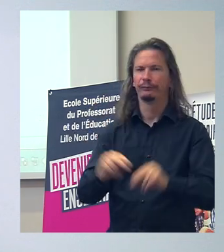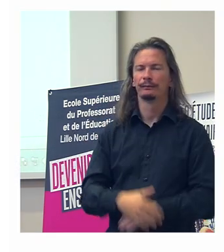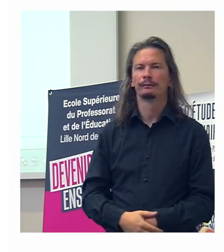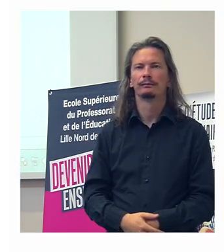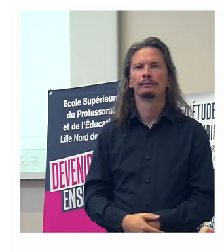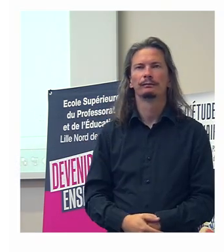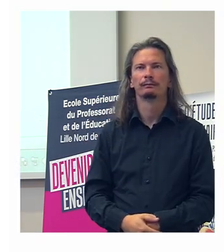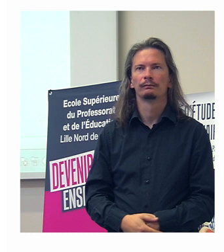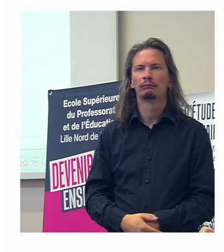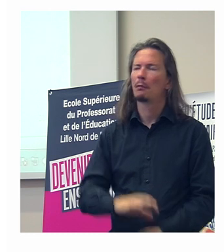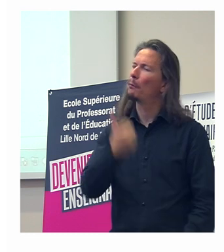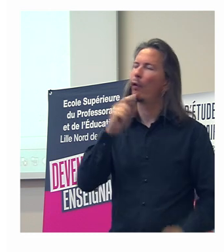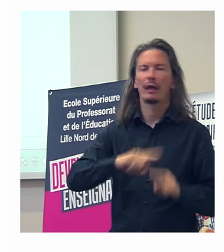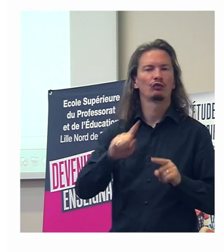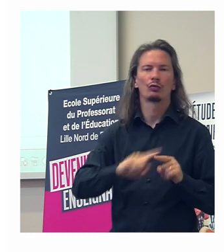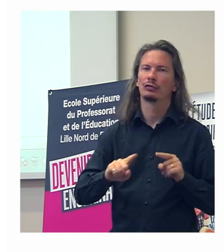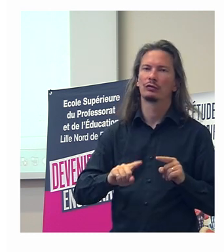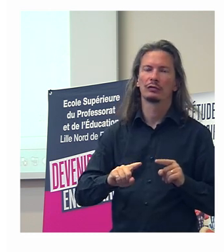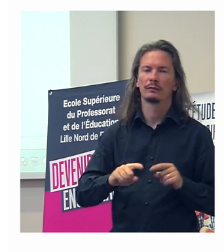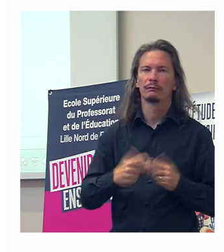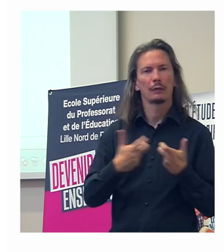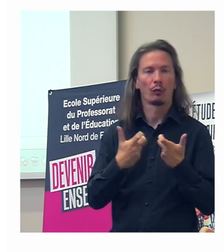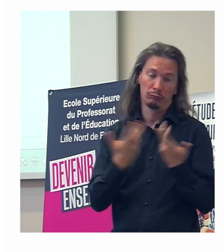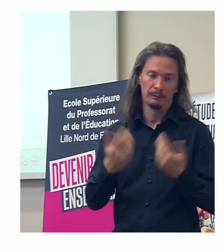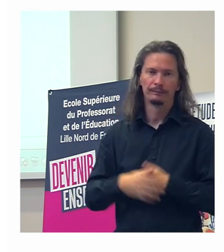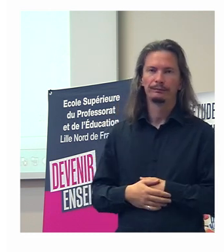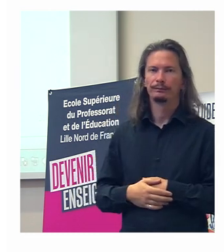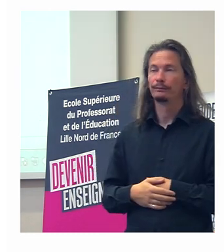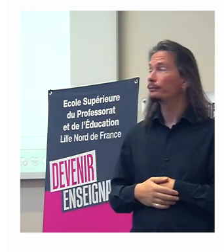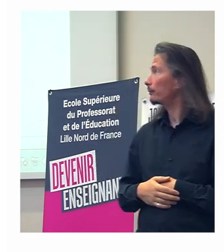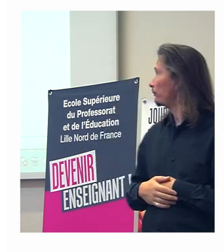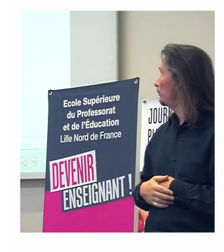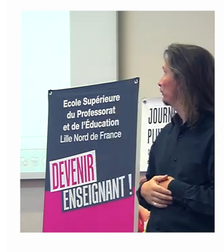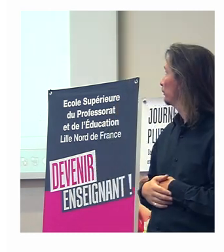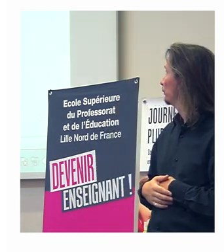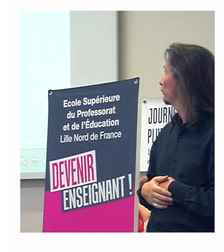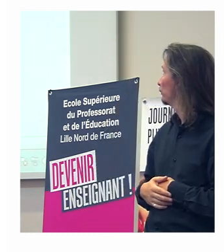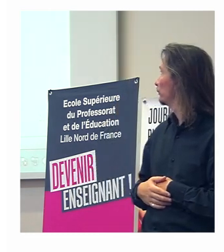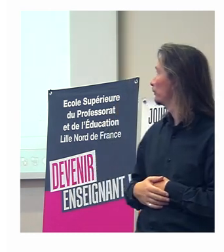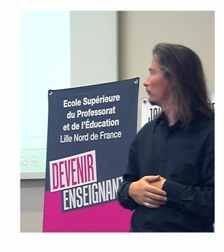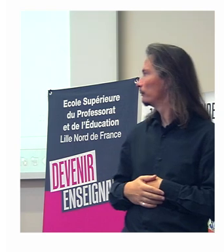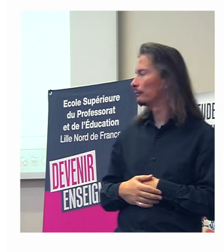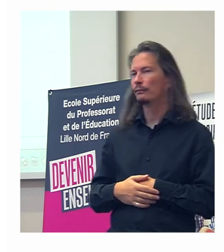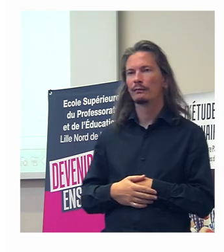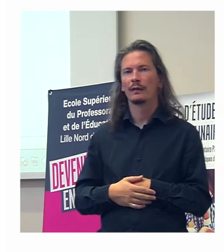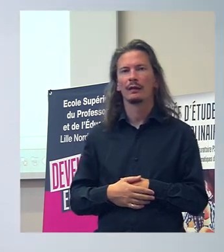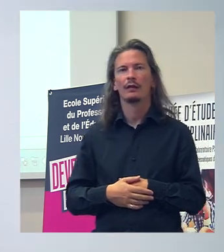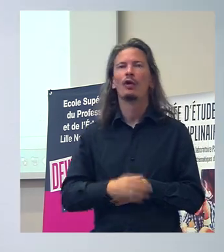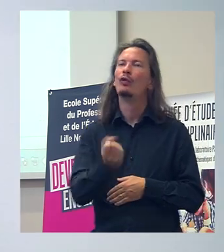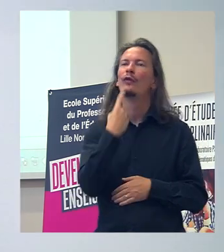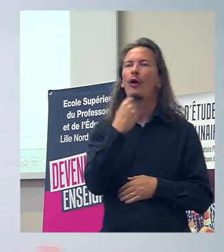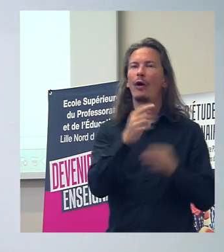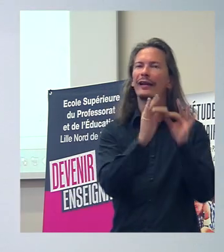Donc, la toute première chose, par exemple, c'est, parce que vous allez voir que je pars d'histoire et de